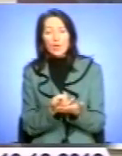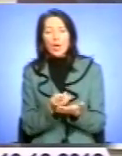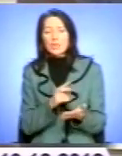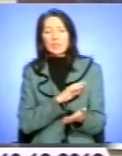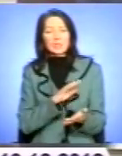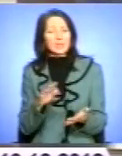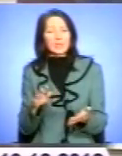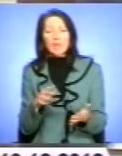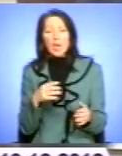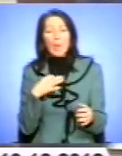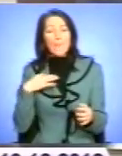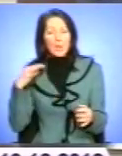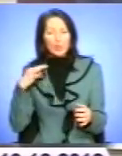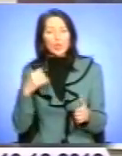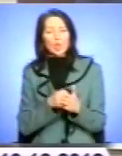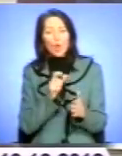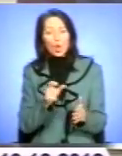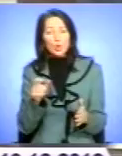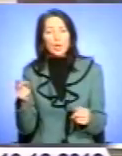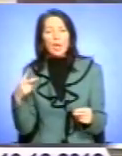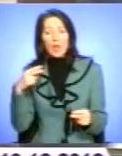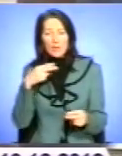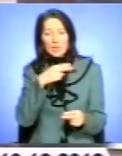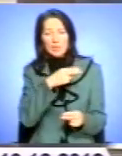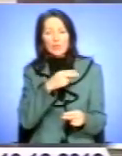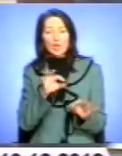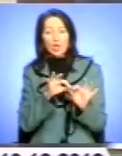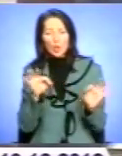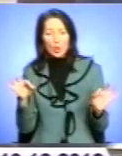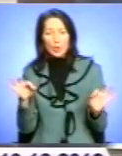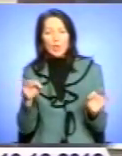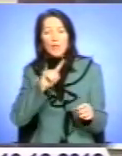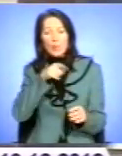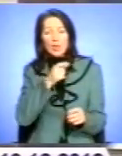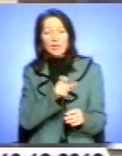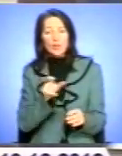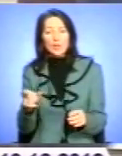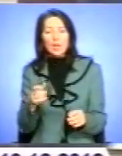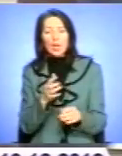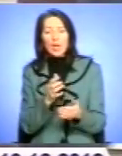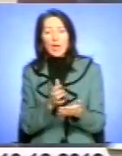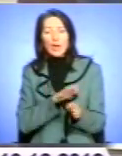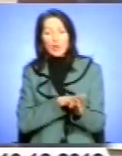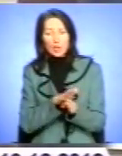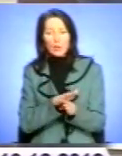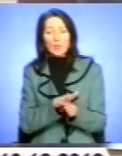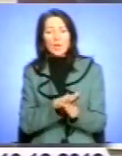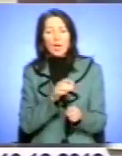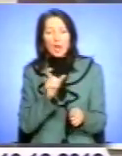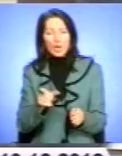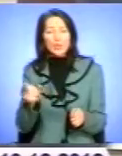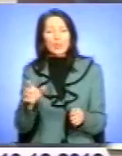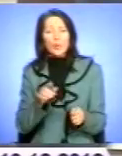байдужість до людей. Відрізати дроти за борг і вимагати від клієнтів дотримання придуманих компанії умов вони вміють дуже